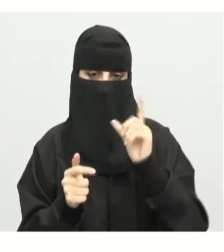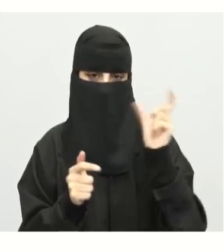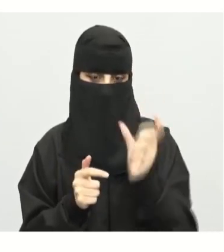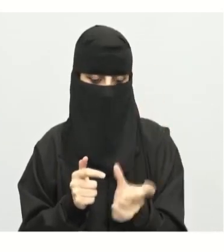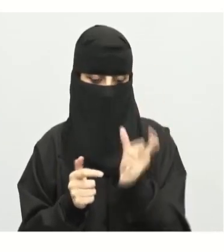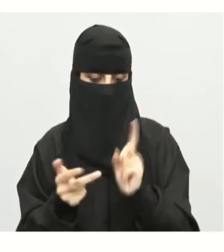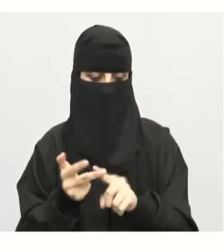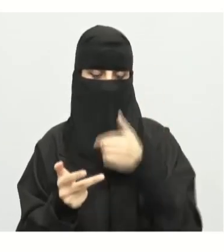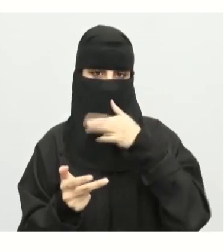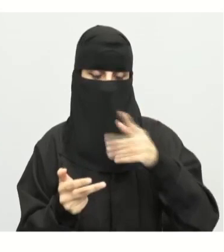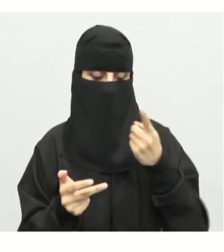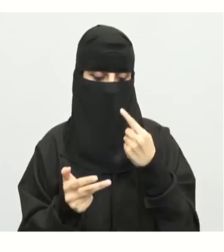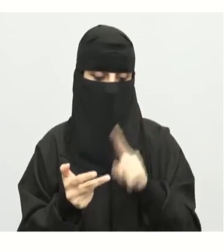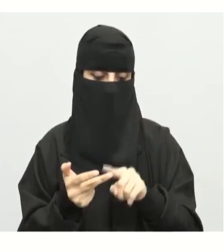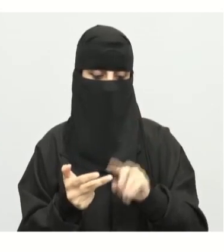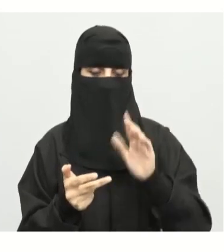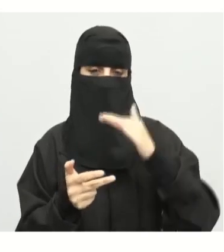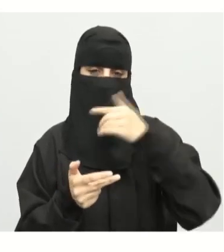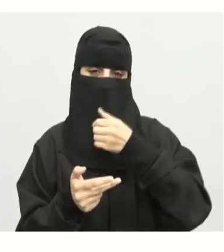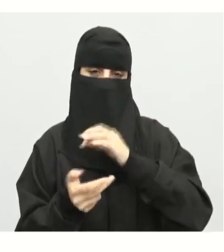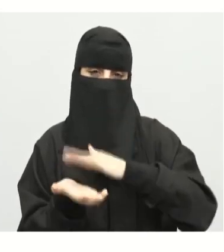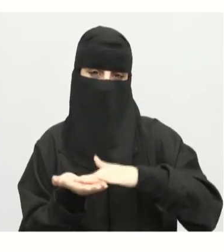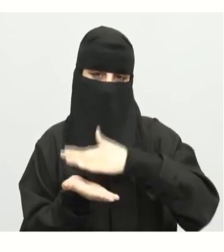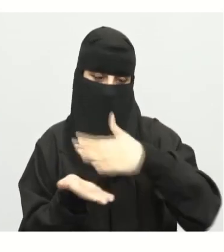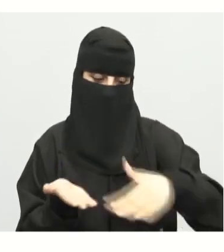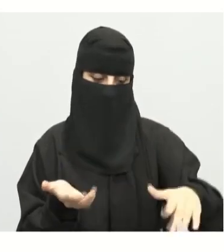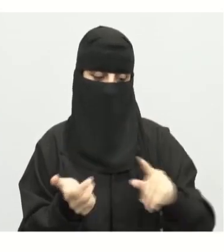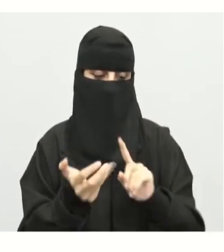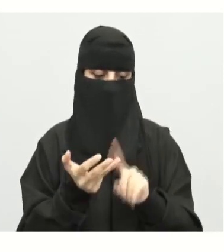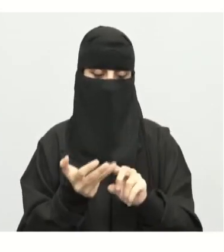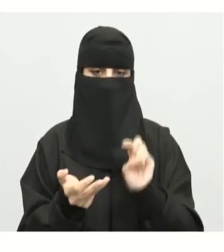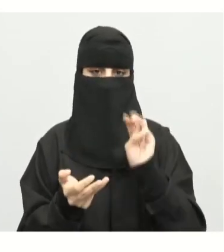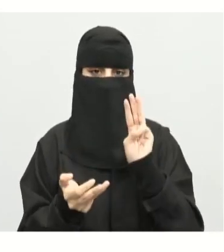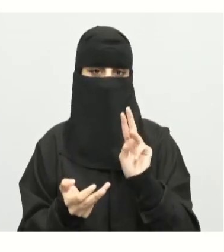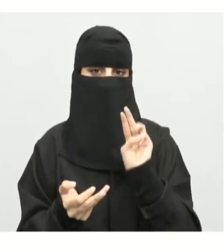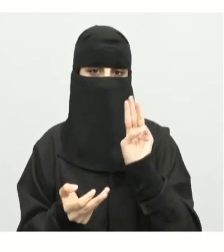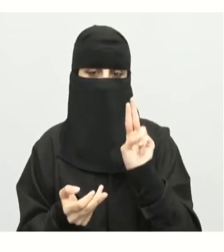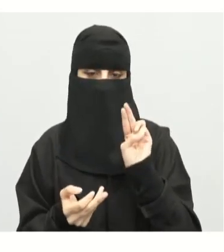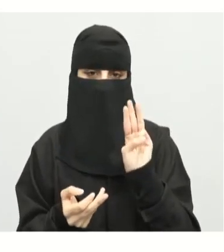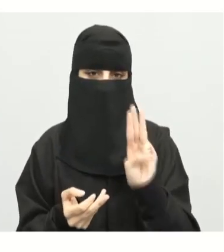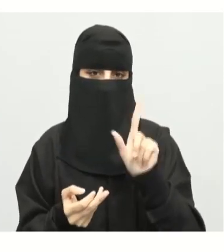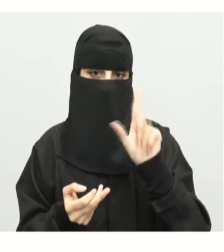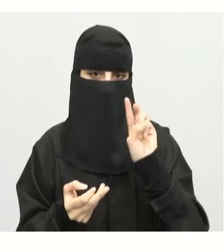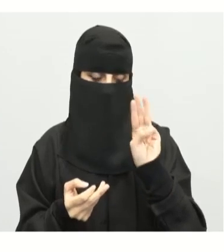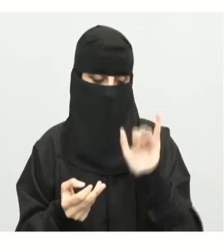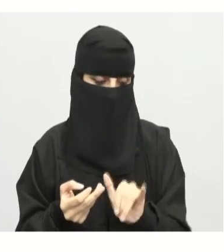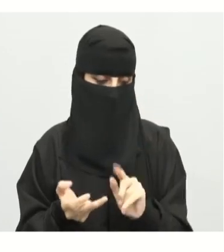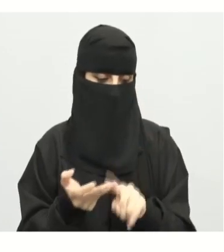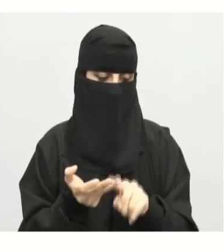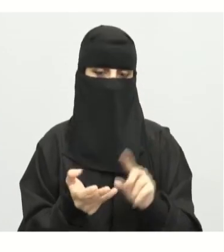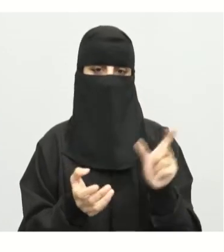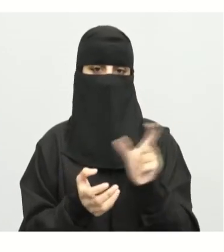ثلثي المسجد الحرام نبدا بالعباره الاولى تعد الجبال